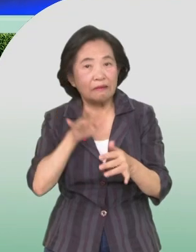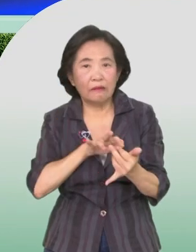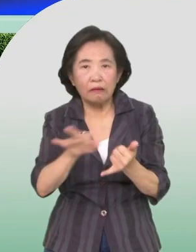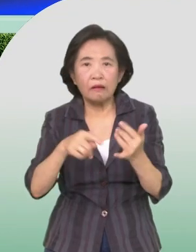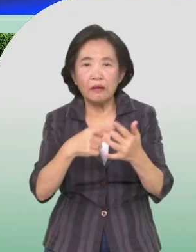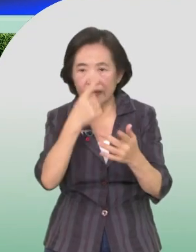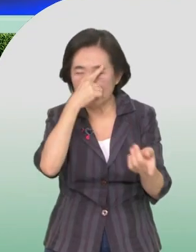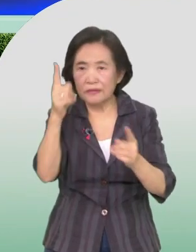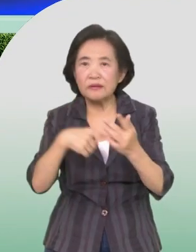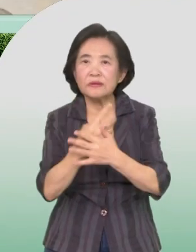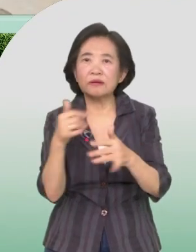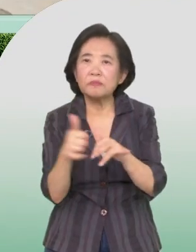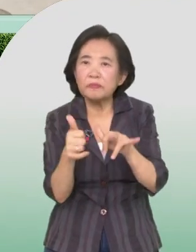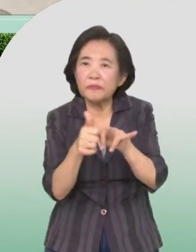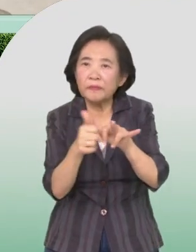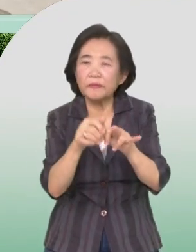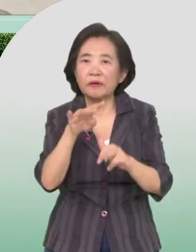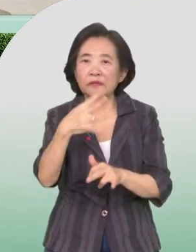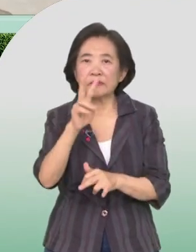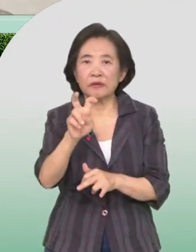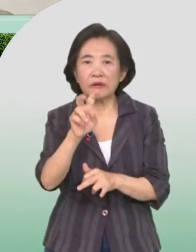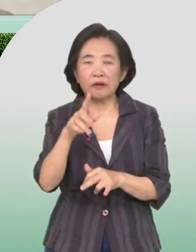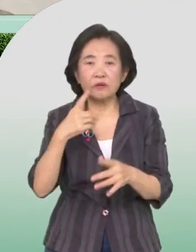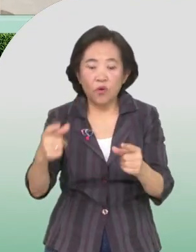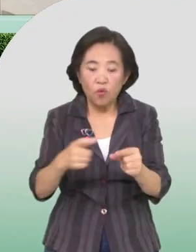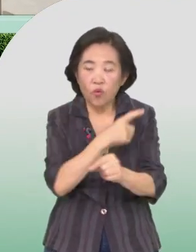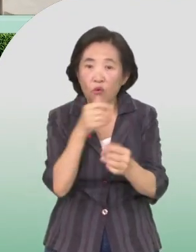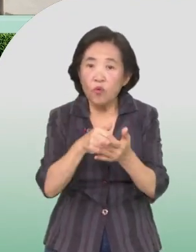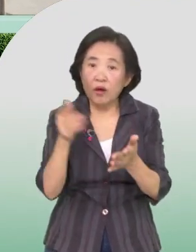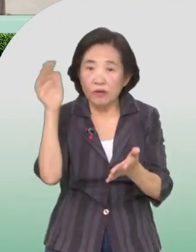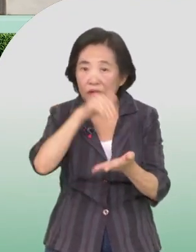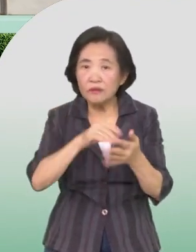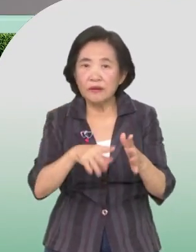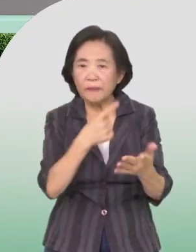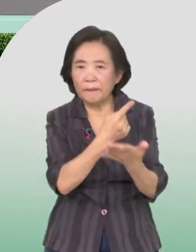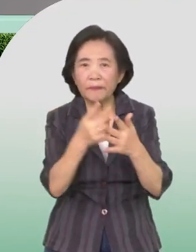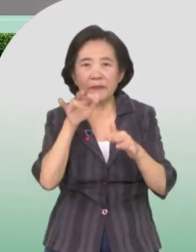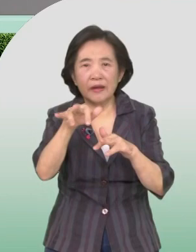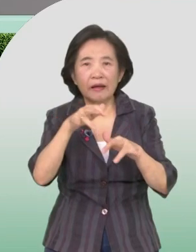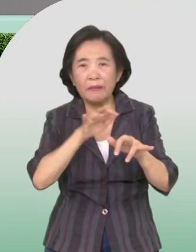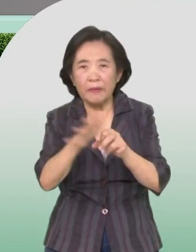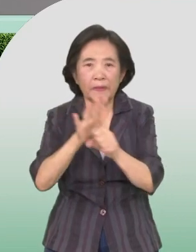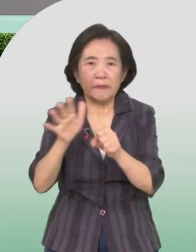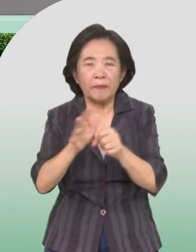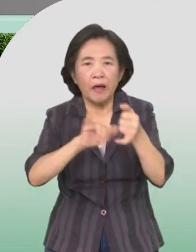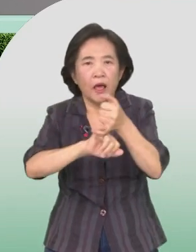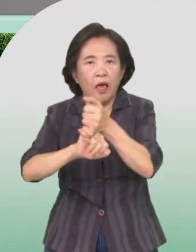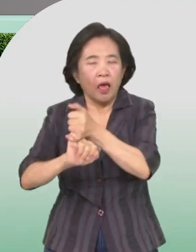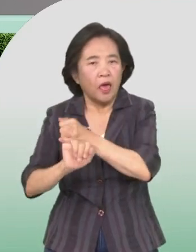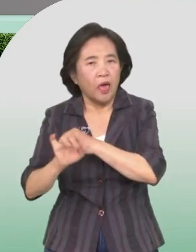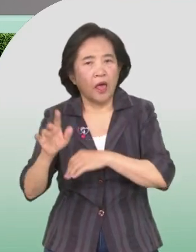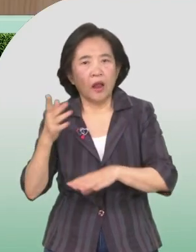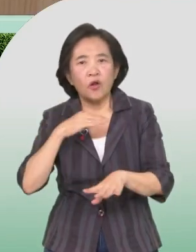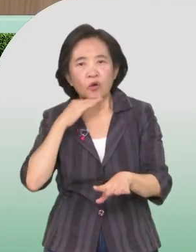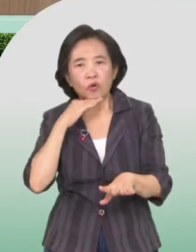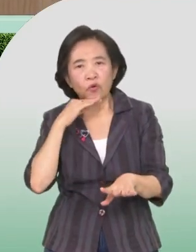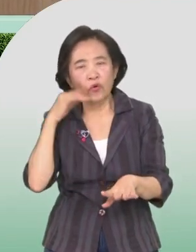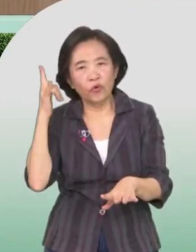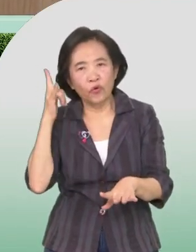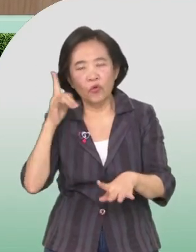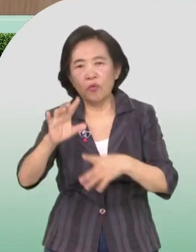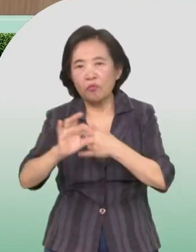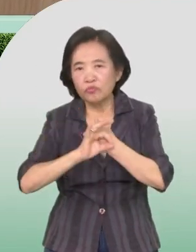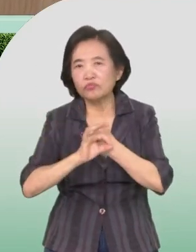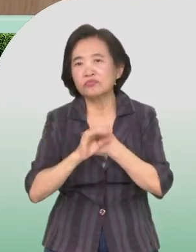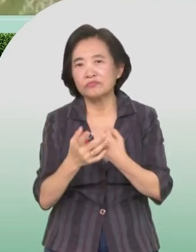那450多人，所以风采离开高雄多近，西贡搭用不延期，农草都冷冷冷，加那西排